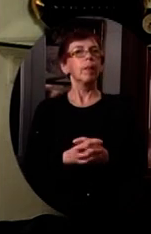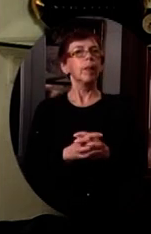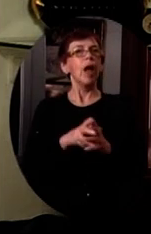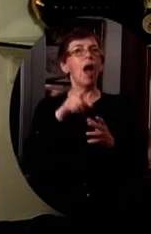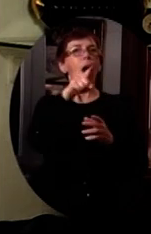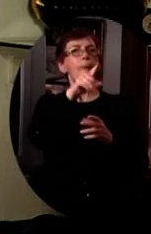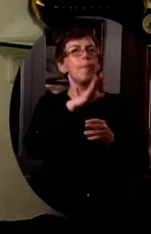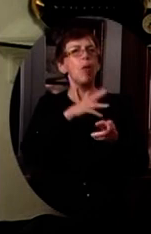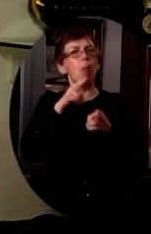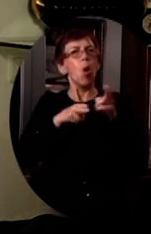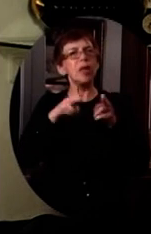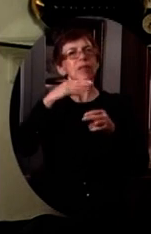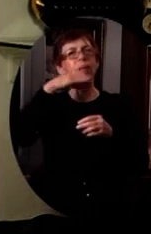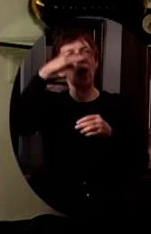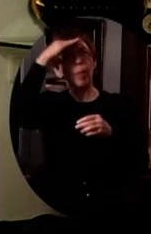משפחה מצד אמא?